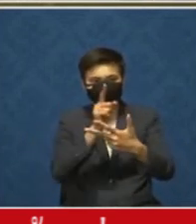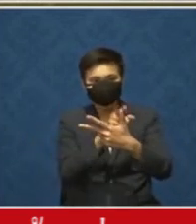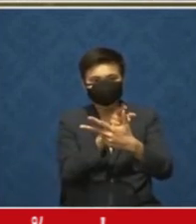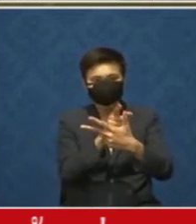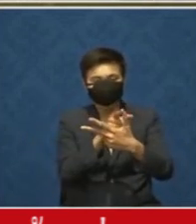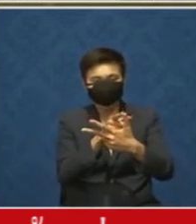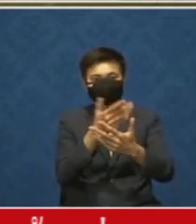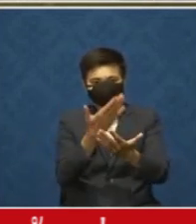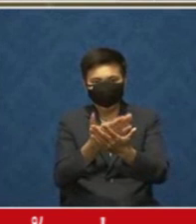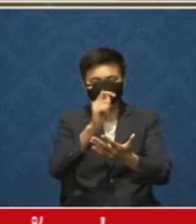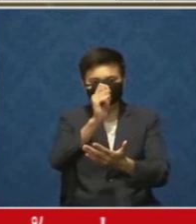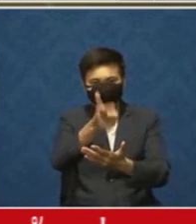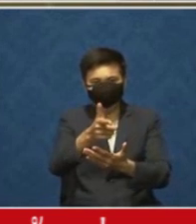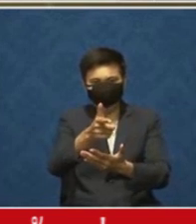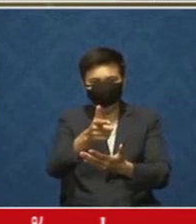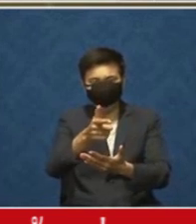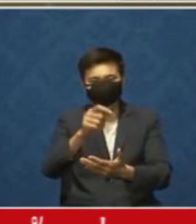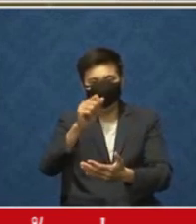จ่ายค่าโง่ไปเรียบร้อยแล้ว